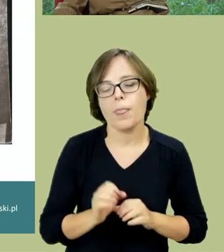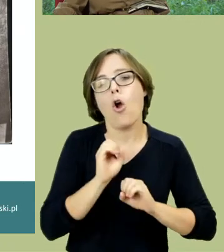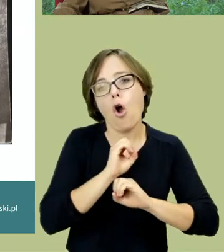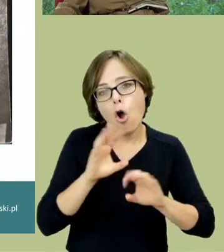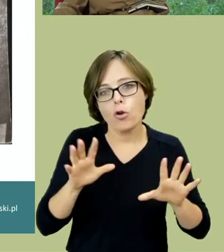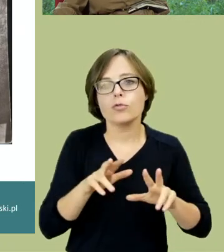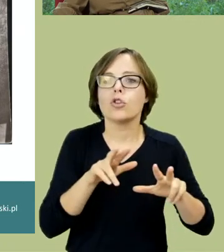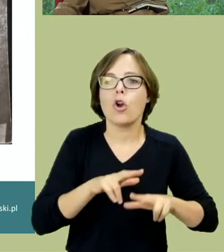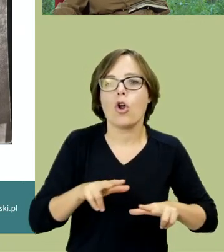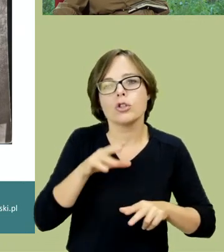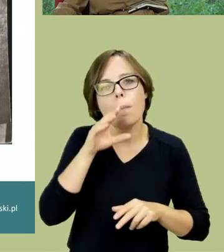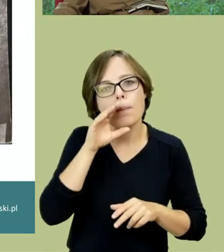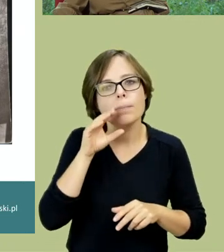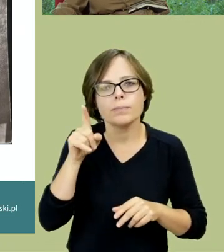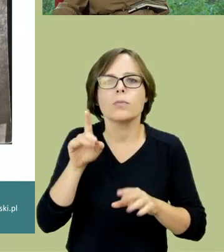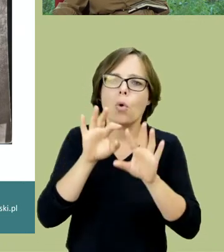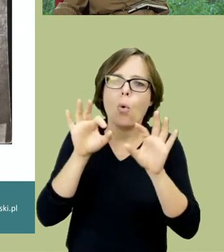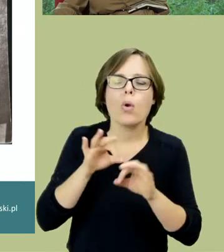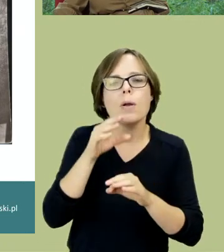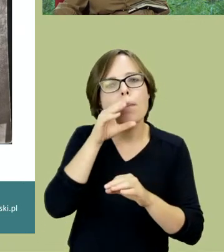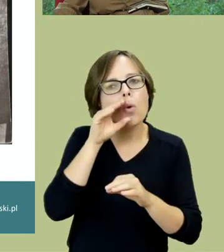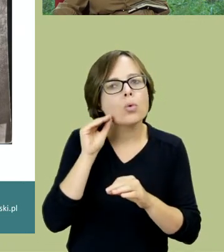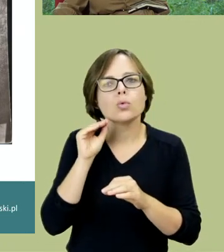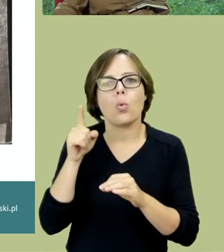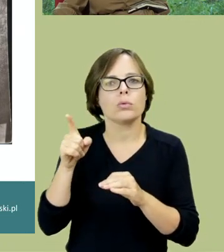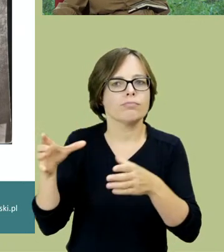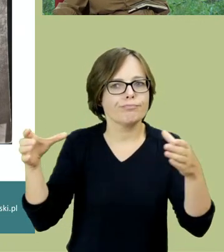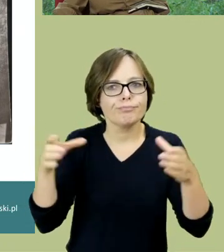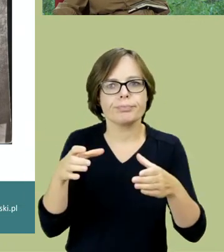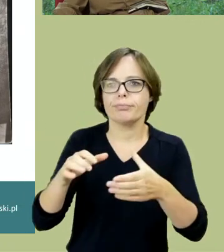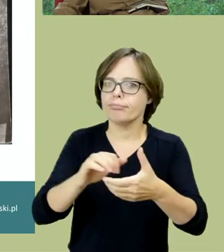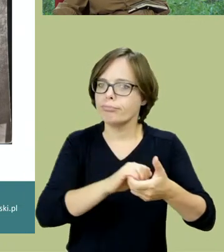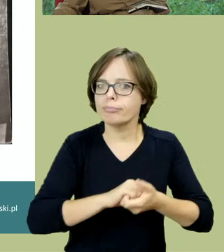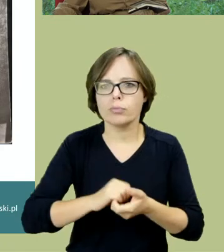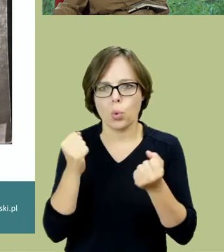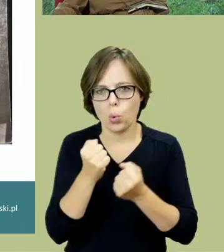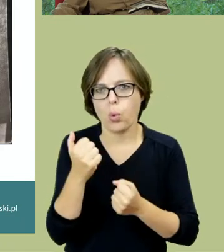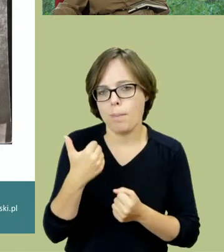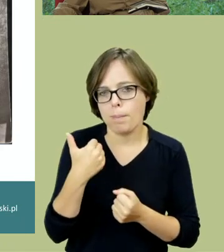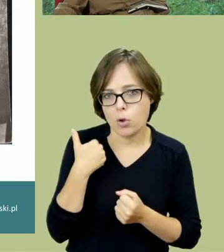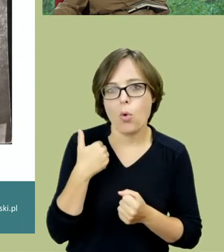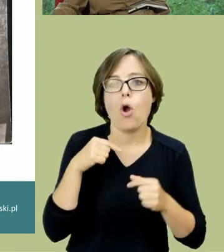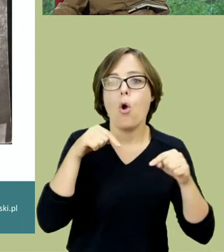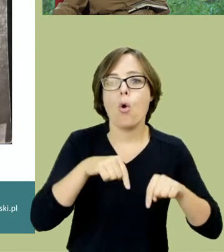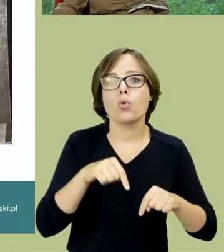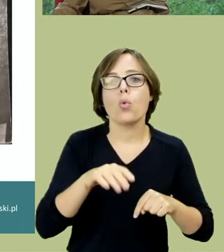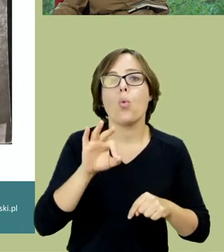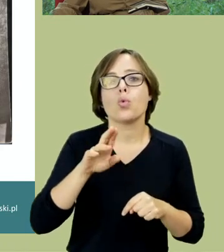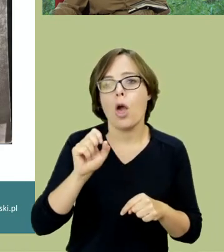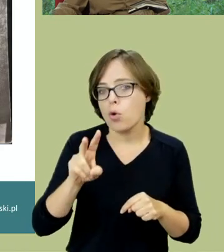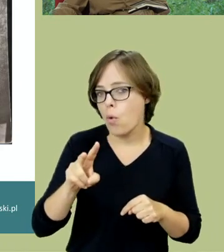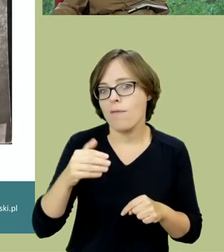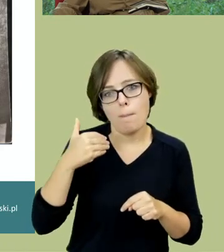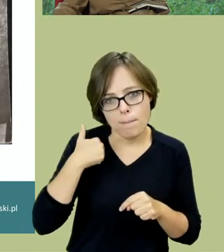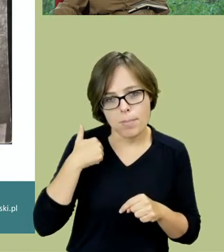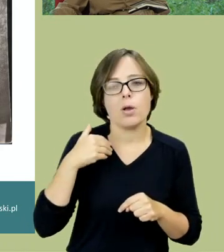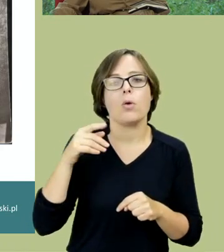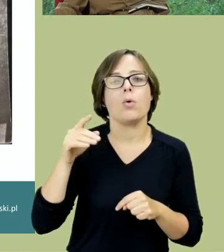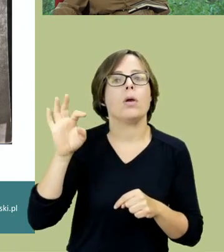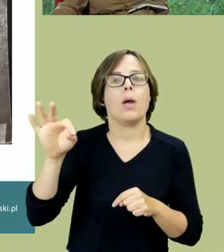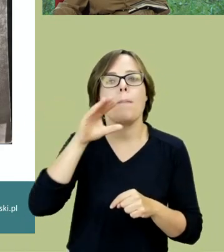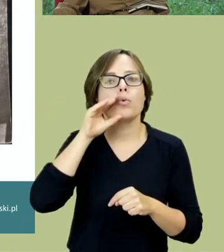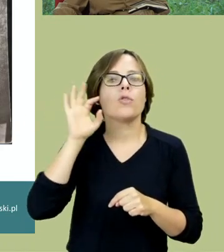byli bardzo zżyci ze swoją rodziną i tu do Sulejówka przyjeżdżali bracia,